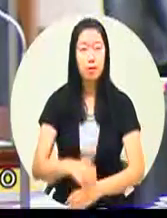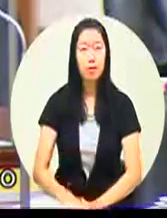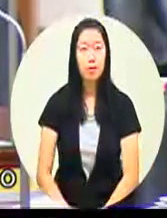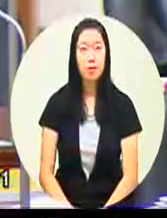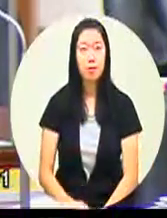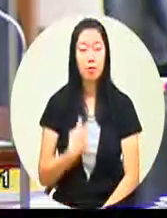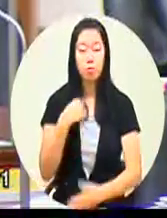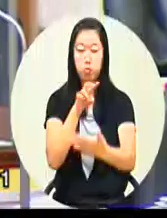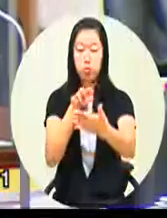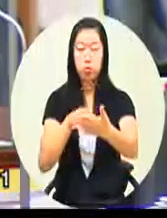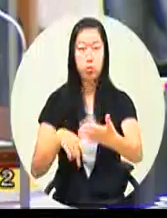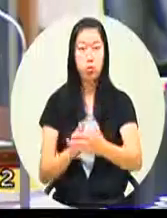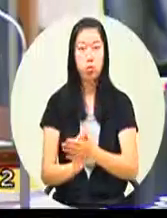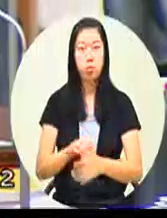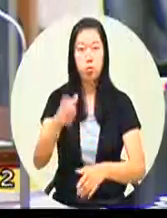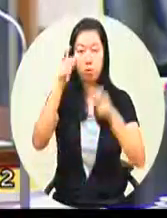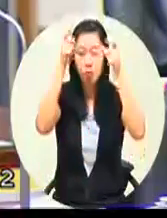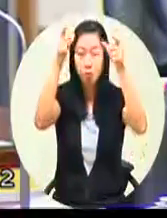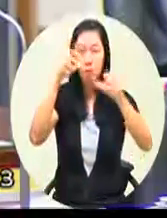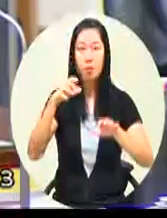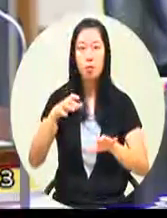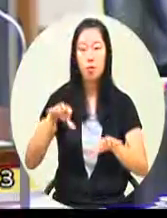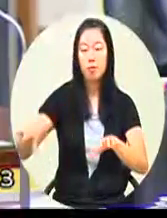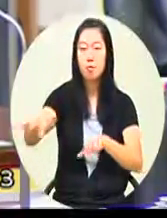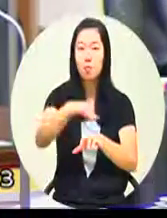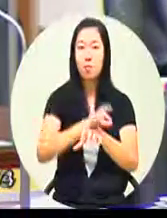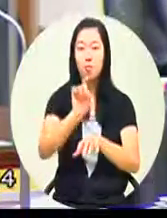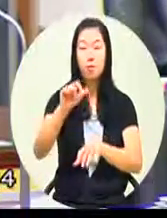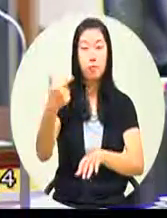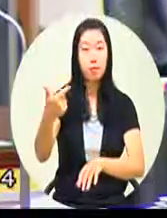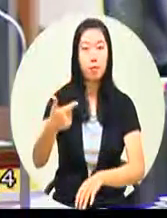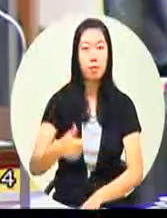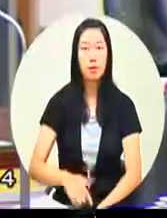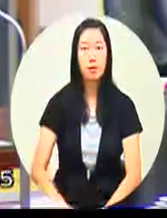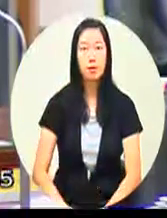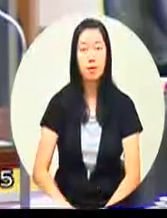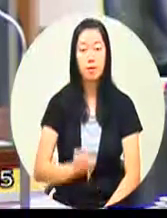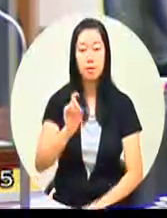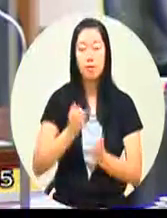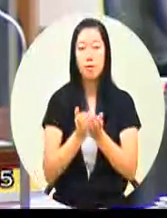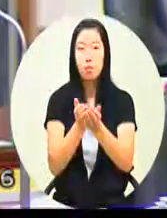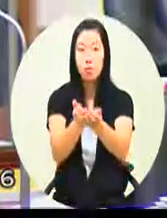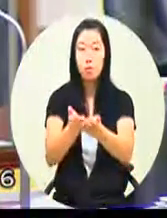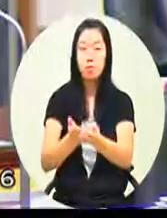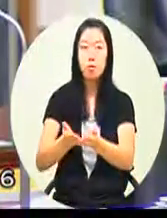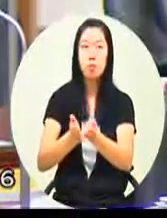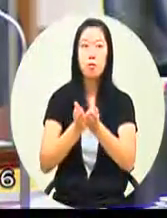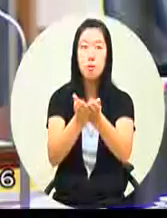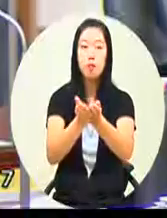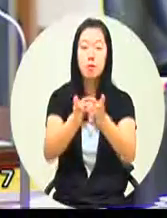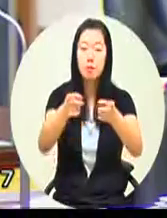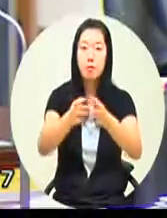总共有16处啦哈，从16处的渔港里面呢，哈，从